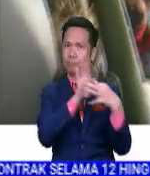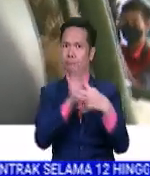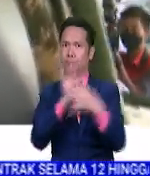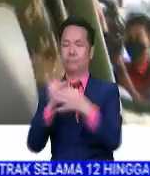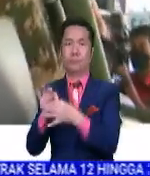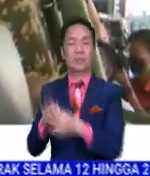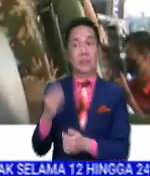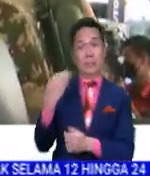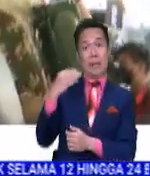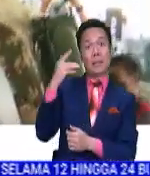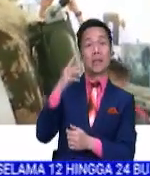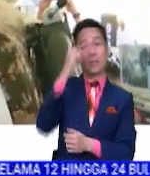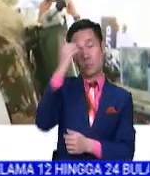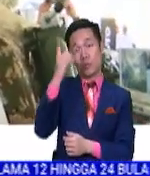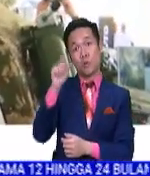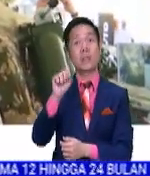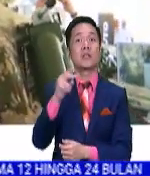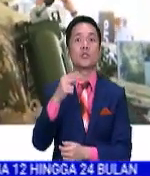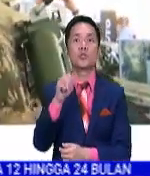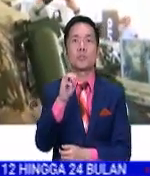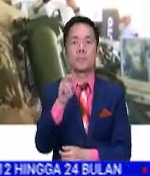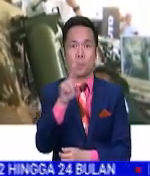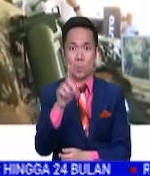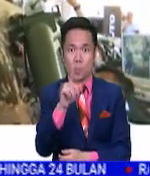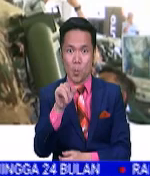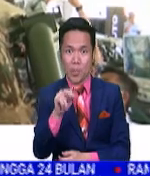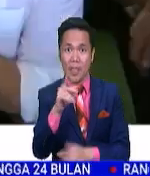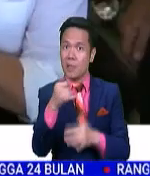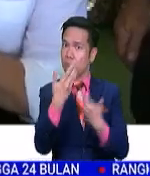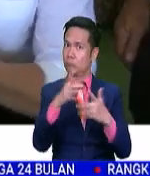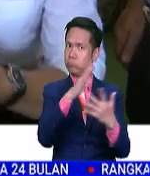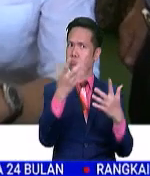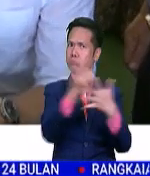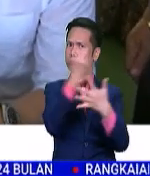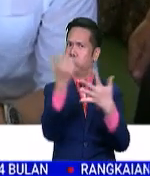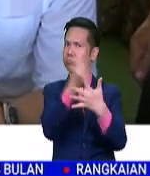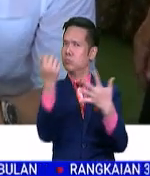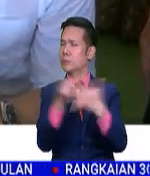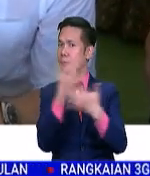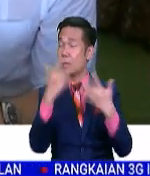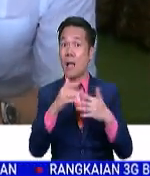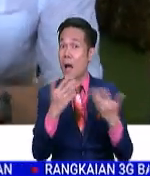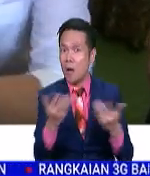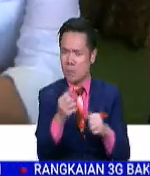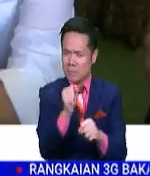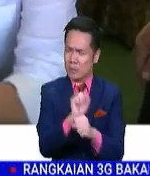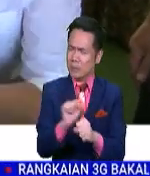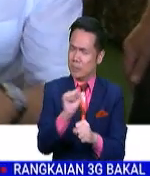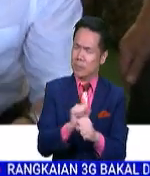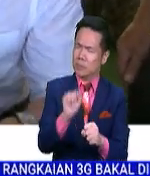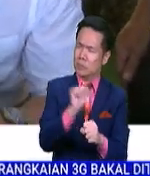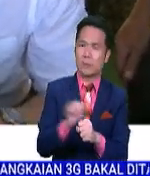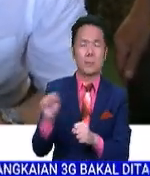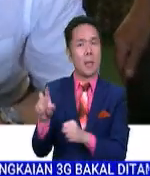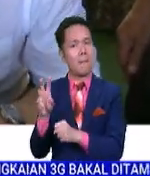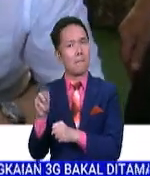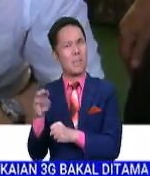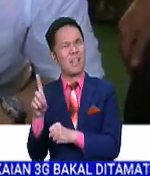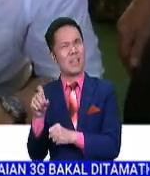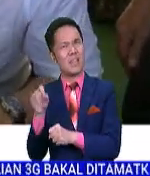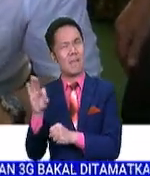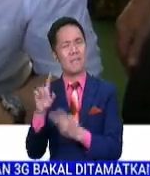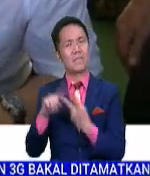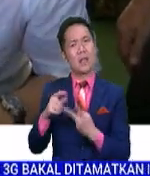Sri Ishamuddin Tun Usin berkata, kesemua aspirasi berjaya dicapai menerusi kerja keras warga MINDEF dan